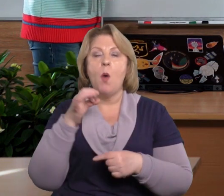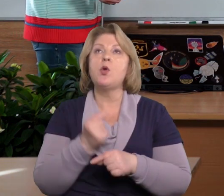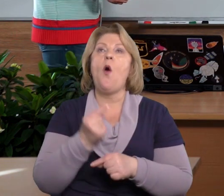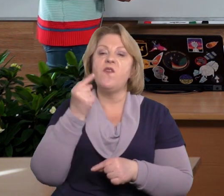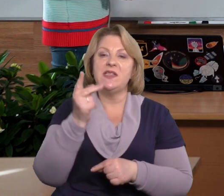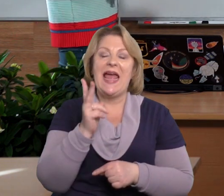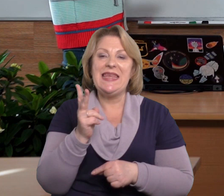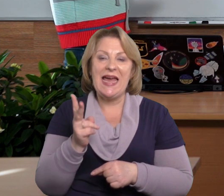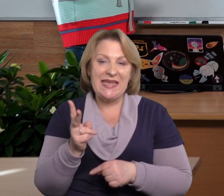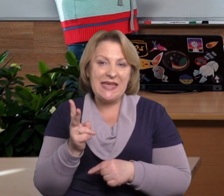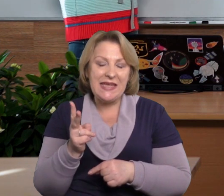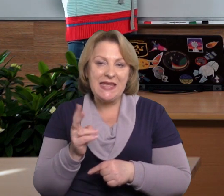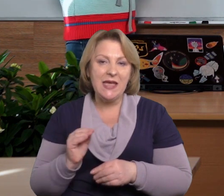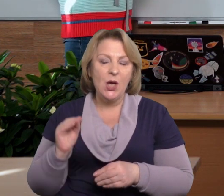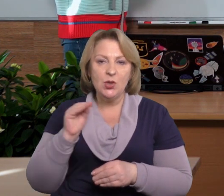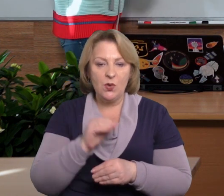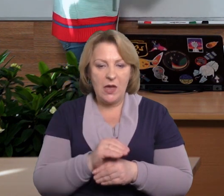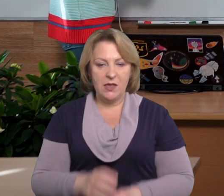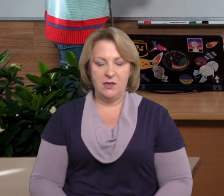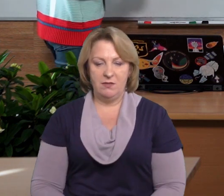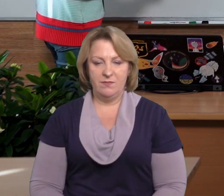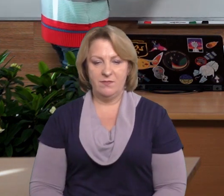лише додатні. Тому беремо 3.